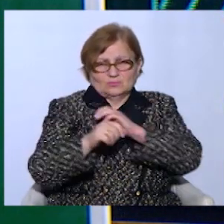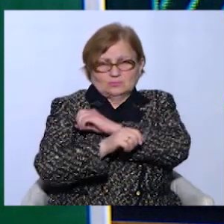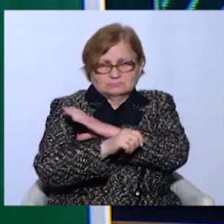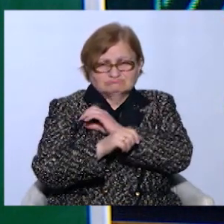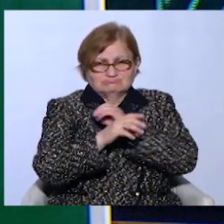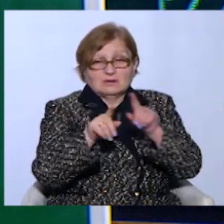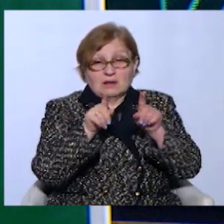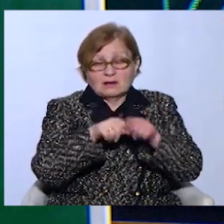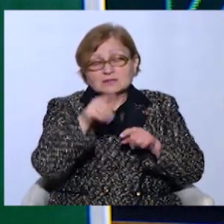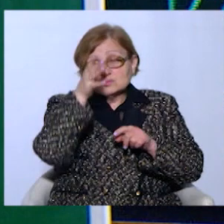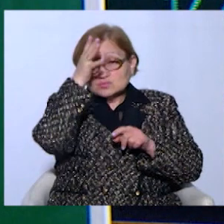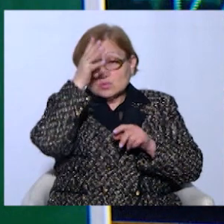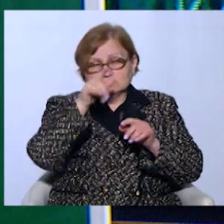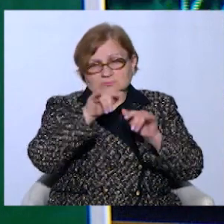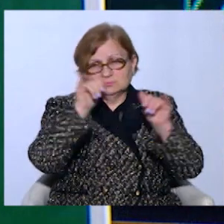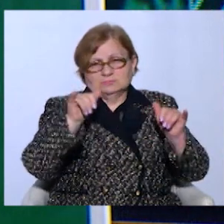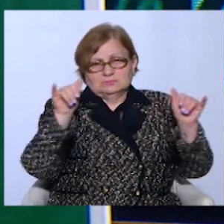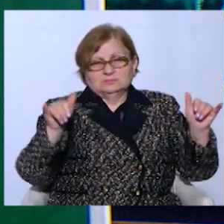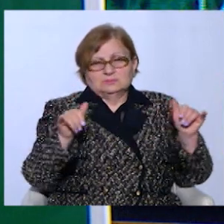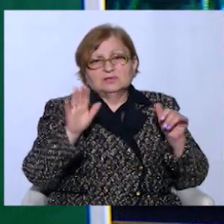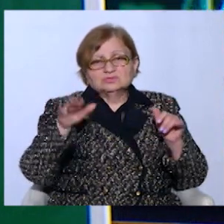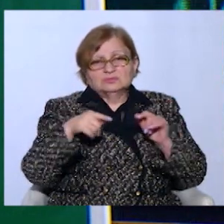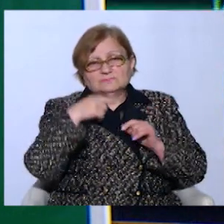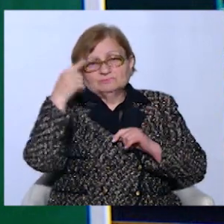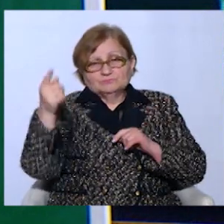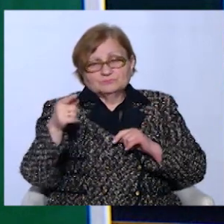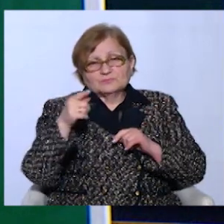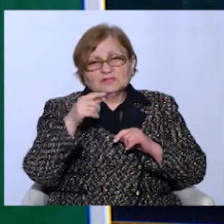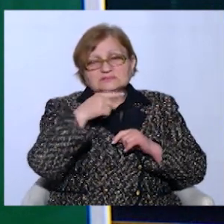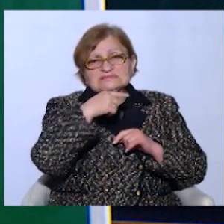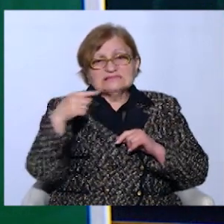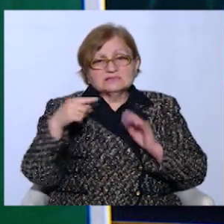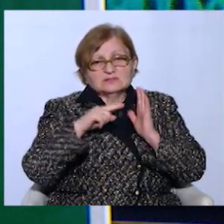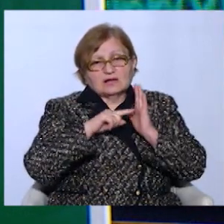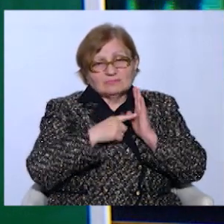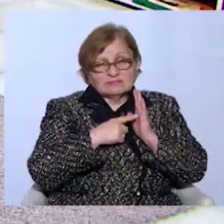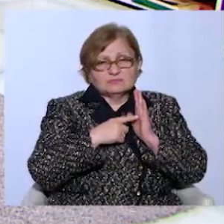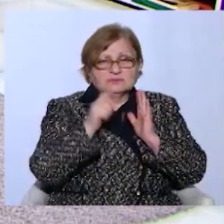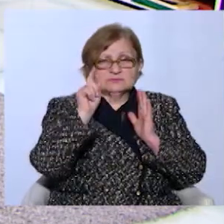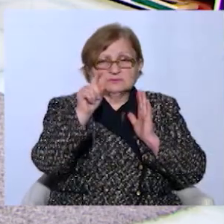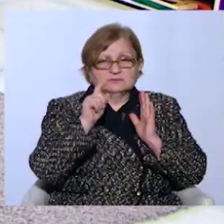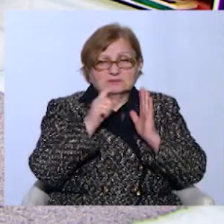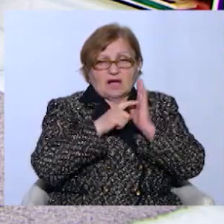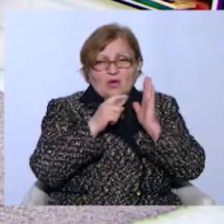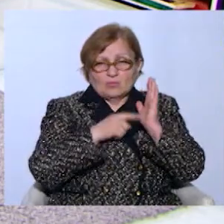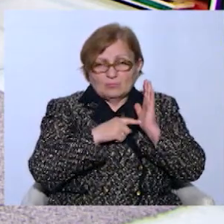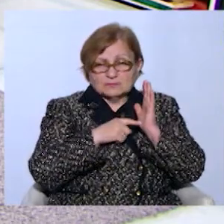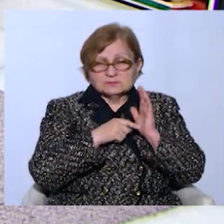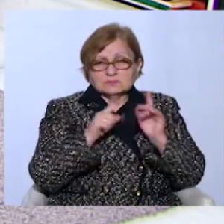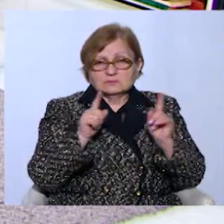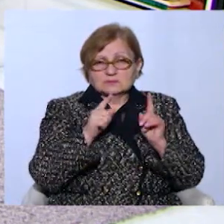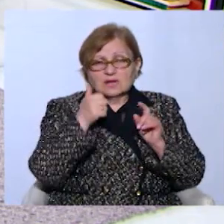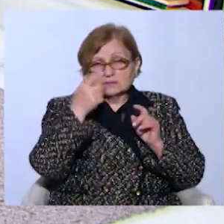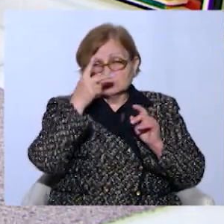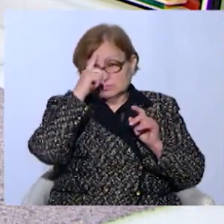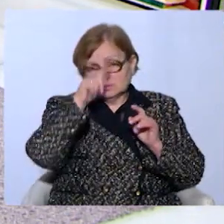ცოდნის. შემდეგზე გადავალთ უკვე წილადებზე, წილადების გამრავლებაზე და გაყოფაზე, რომელიც ძალიან კარგად უნდა გავიგოთ